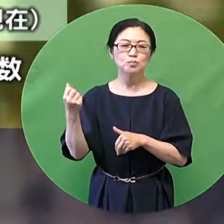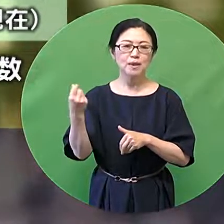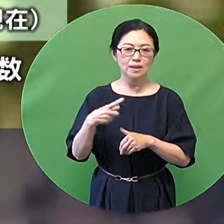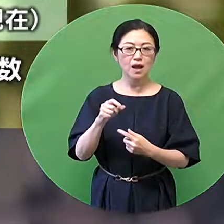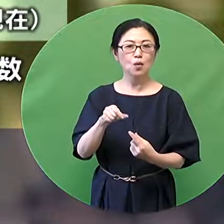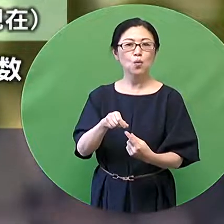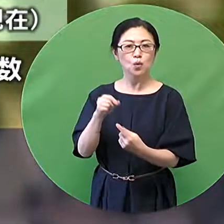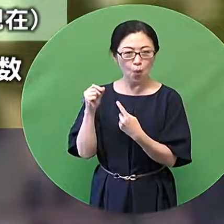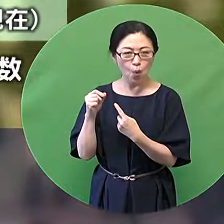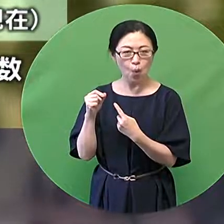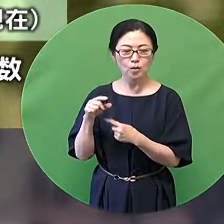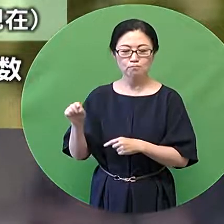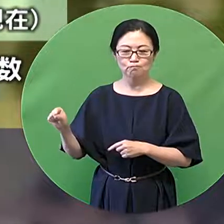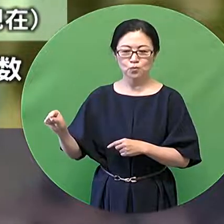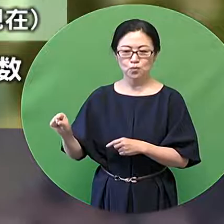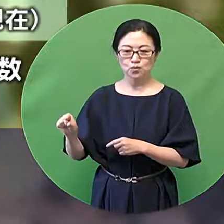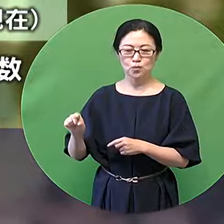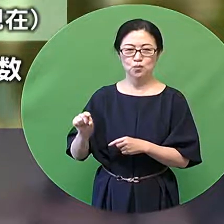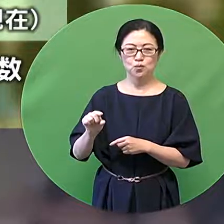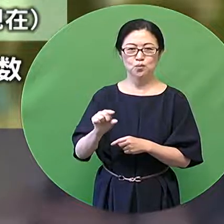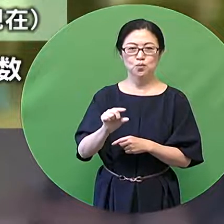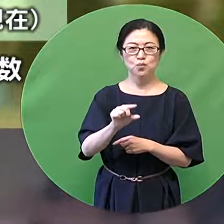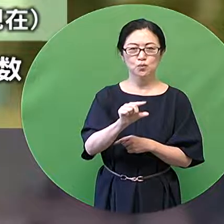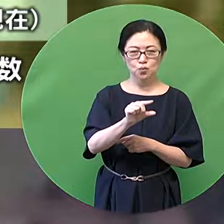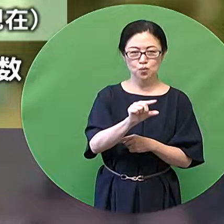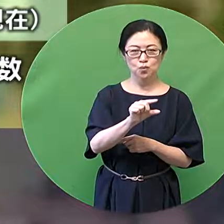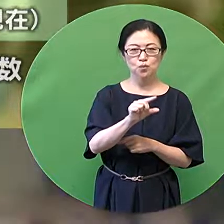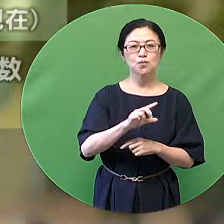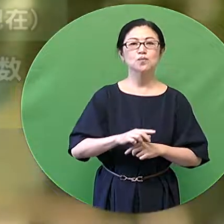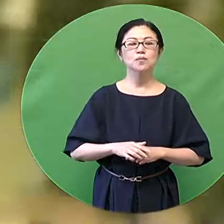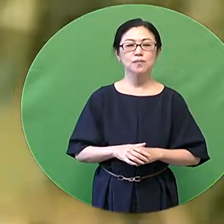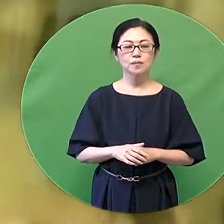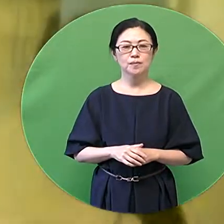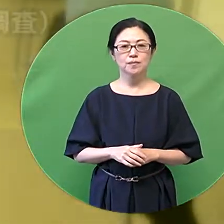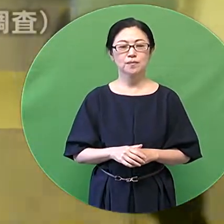業は多くの人材を求めています。